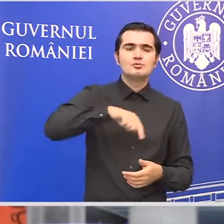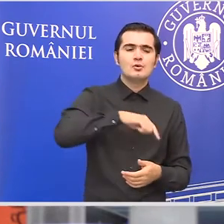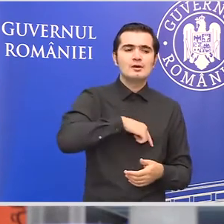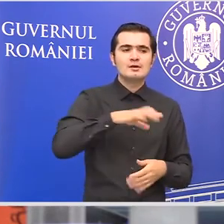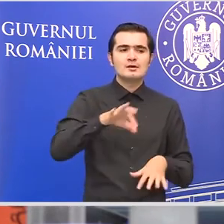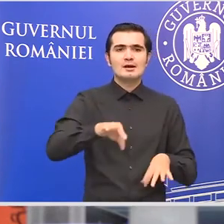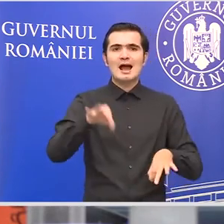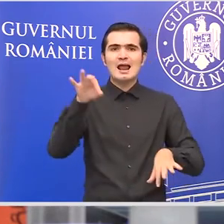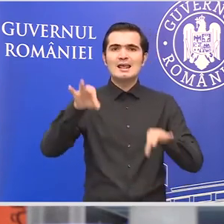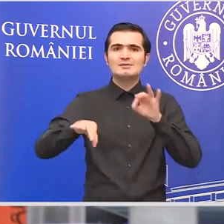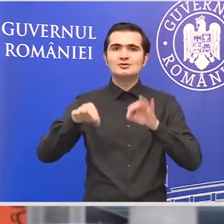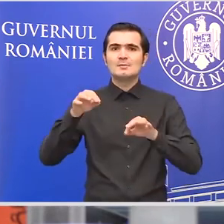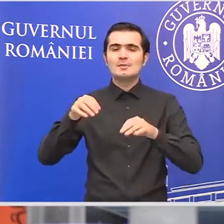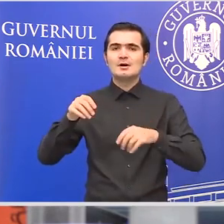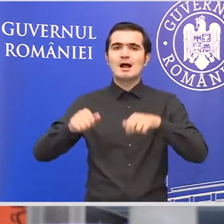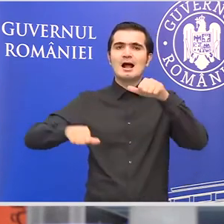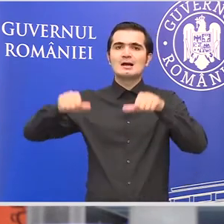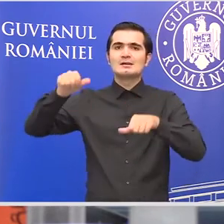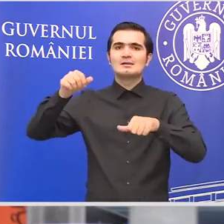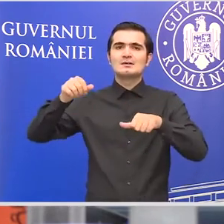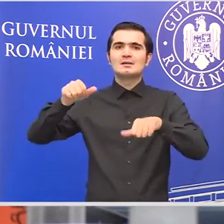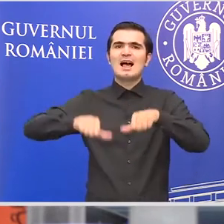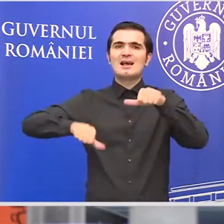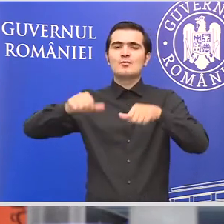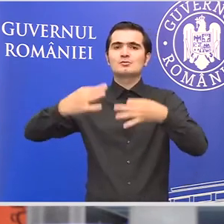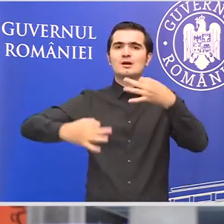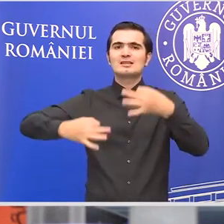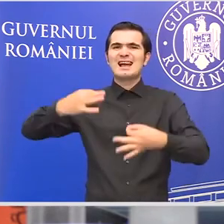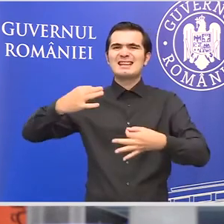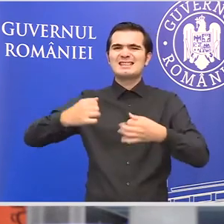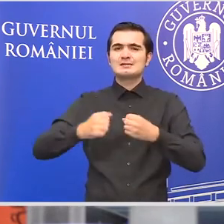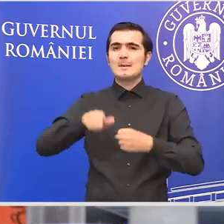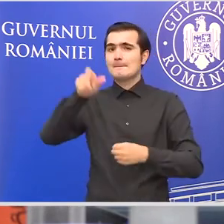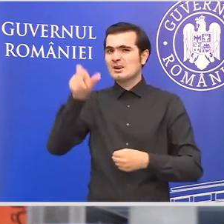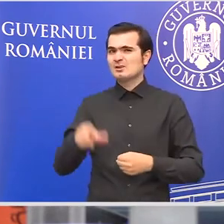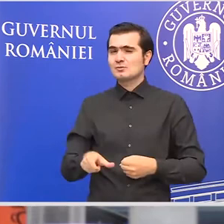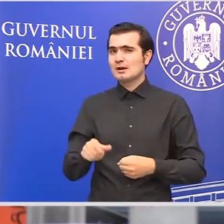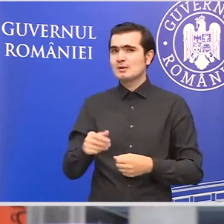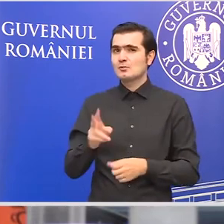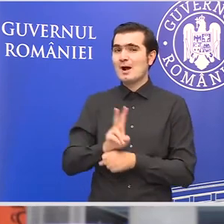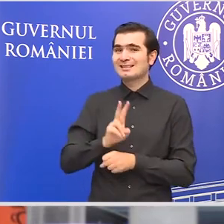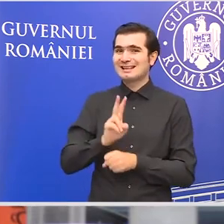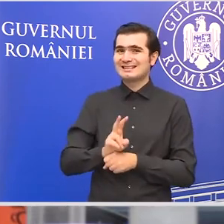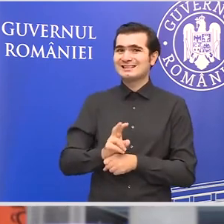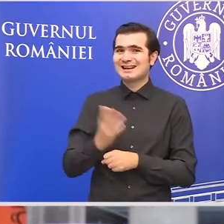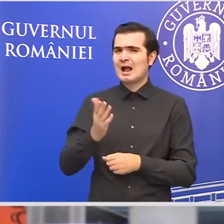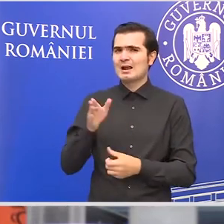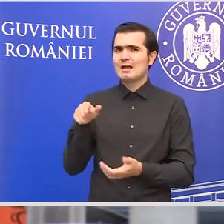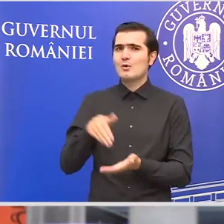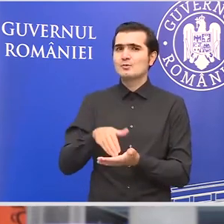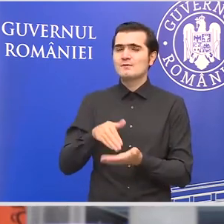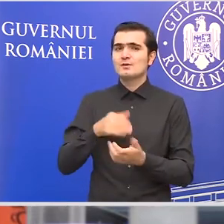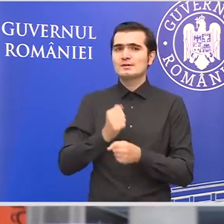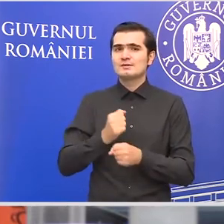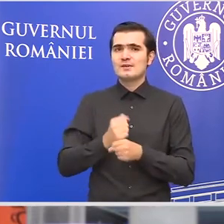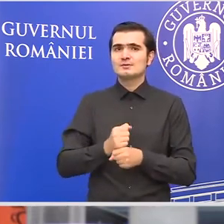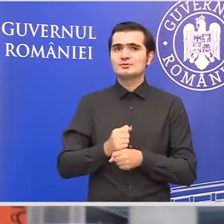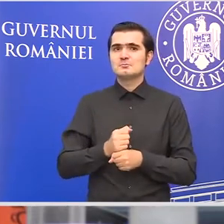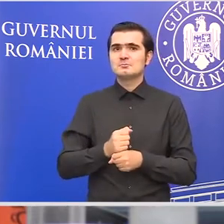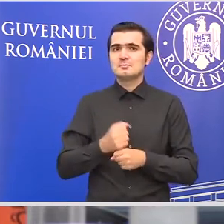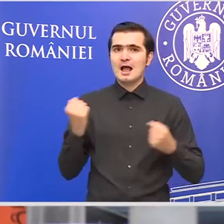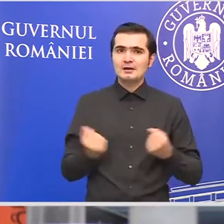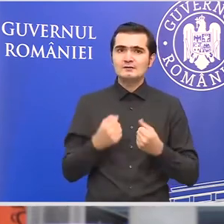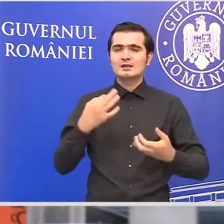într-un mod destul de acurat persoanele care necesită acest tip de analiză care